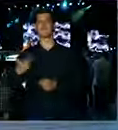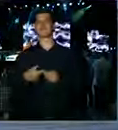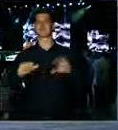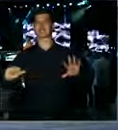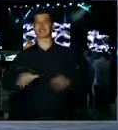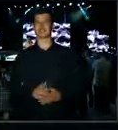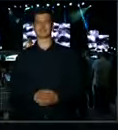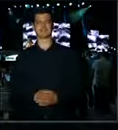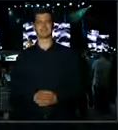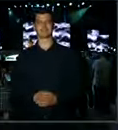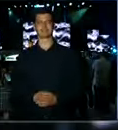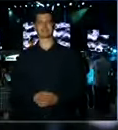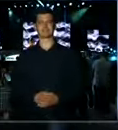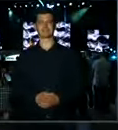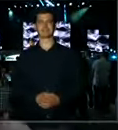26.